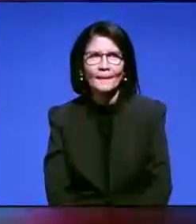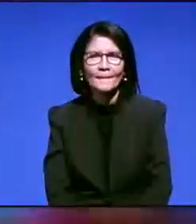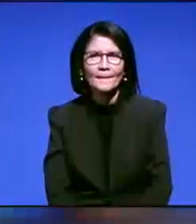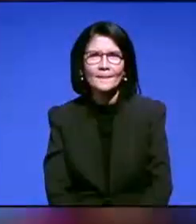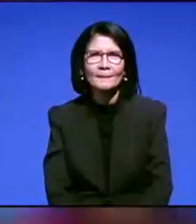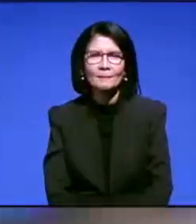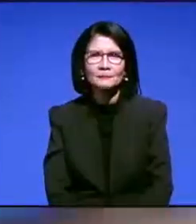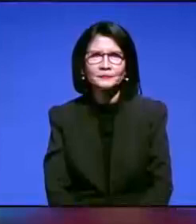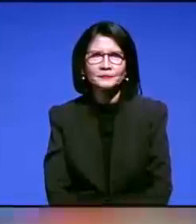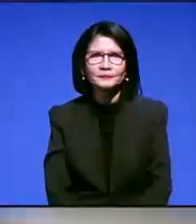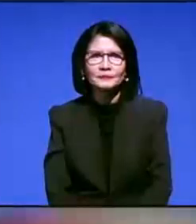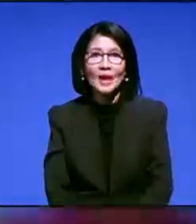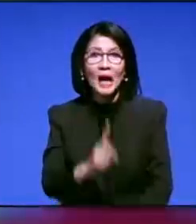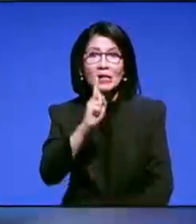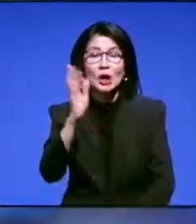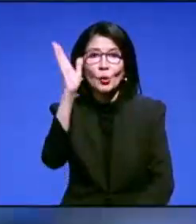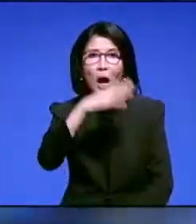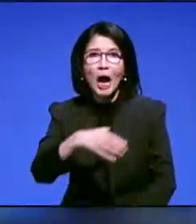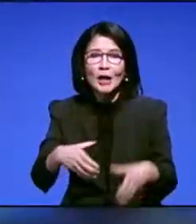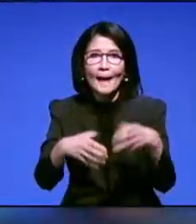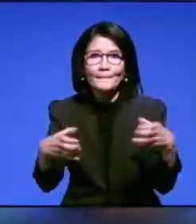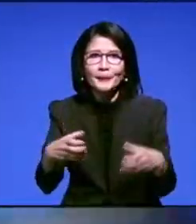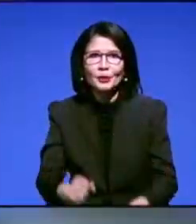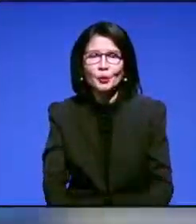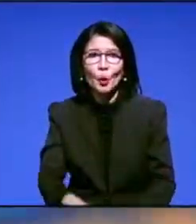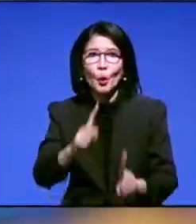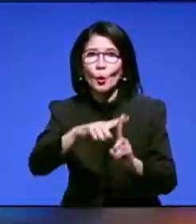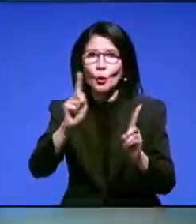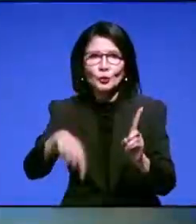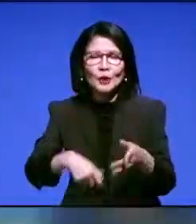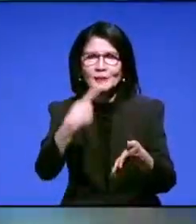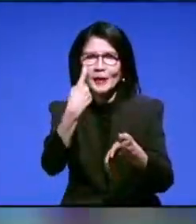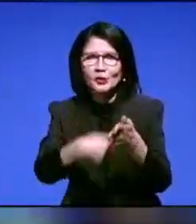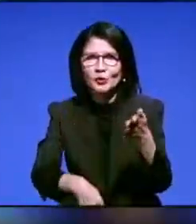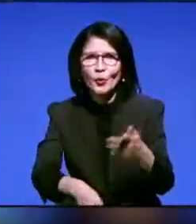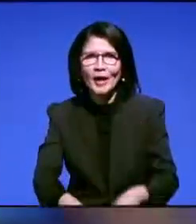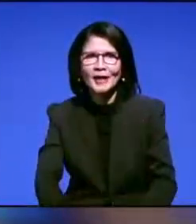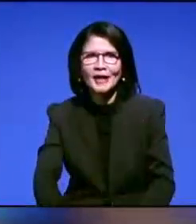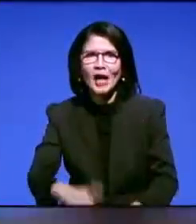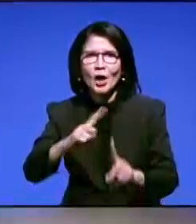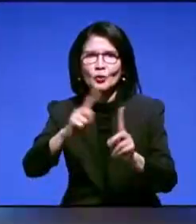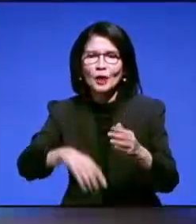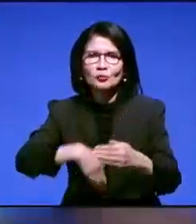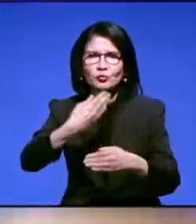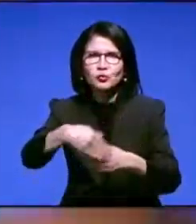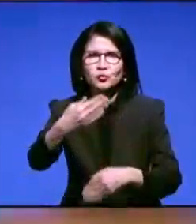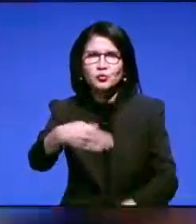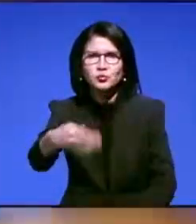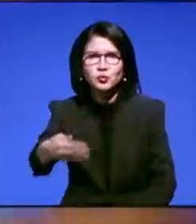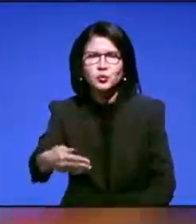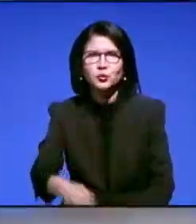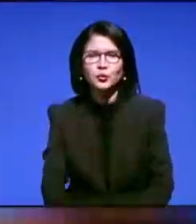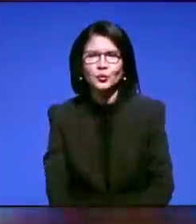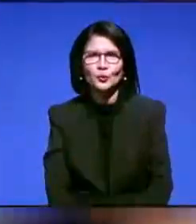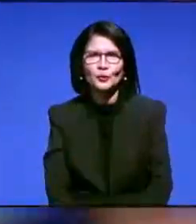Inai. Sehari penuh merasakan dinamika tugas seorang penggawa Bea Cukai yang punya tugas berlapis, mulai menjadi revenue